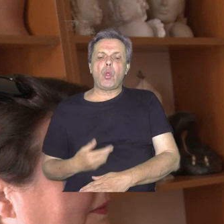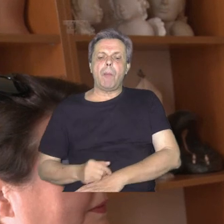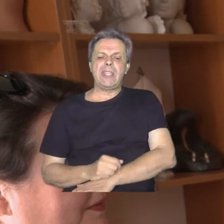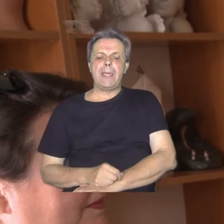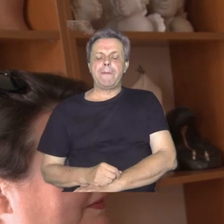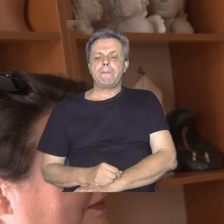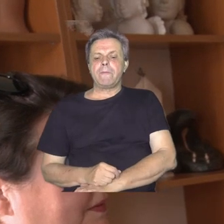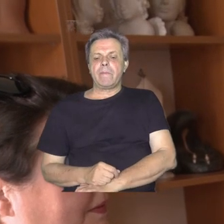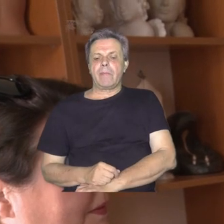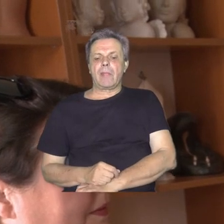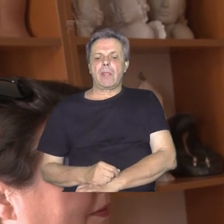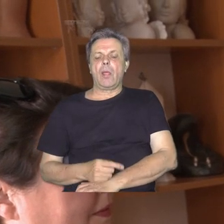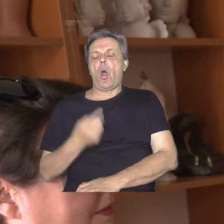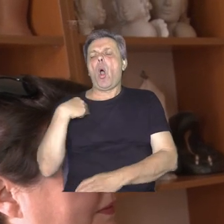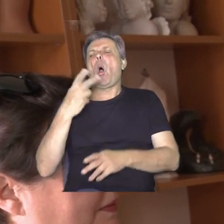dobiti od